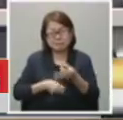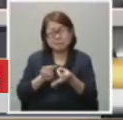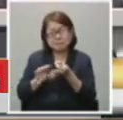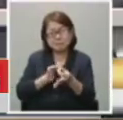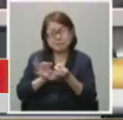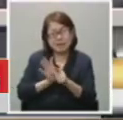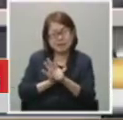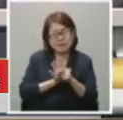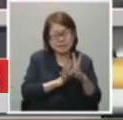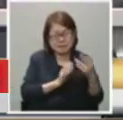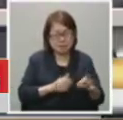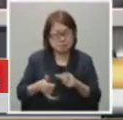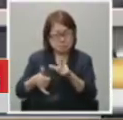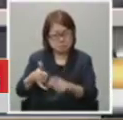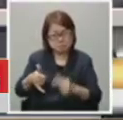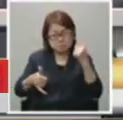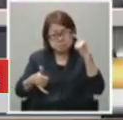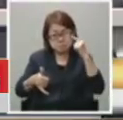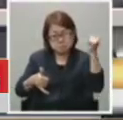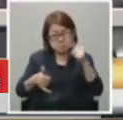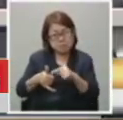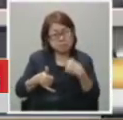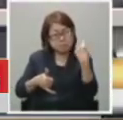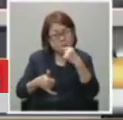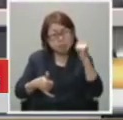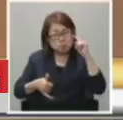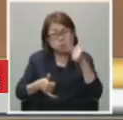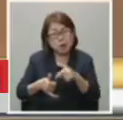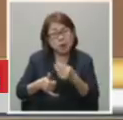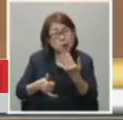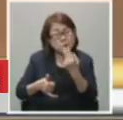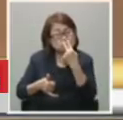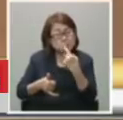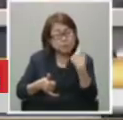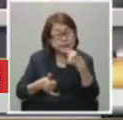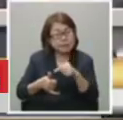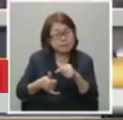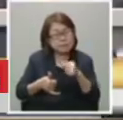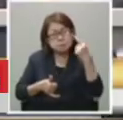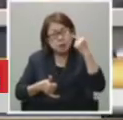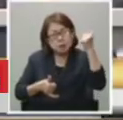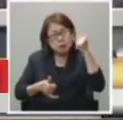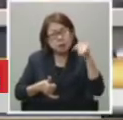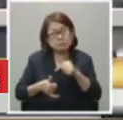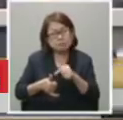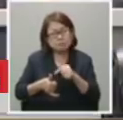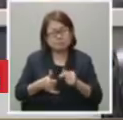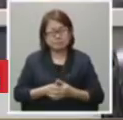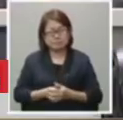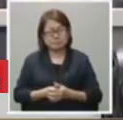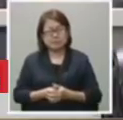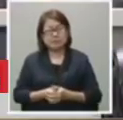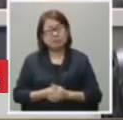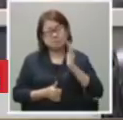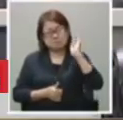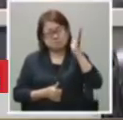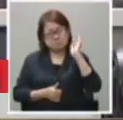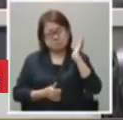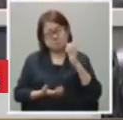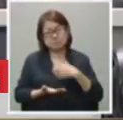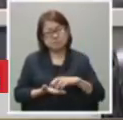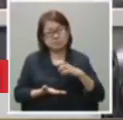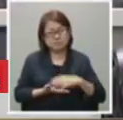พูดถึงปราชญ์ท่านหนึ่งครับผมยังไม่เฉลยนะท่านประธานลองฟังนะฮะปราชญ์ท่านนี้ พูดไว้ว่า